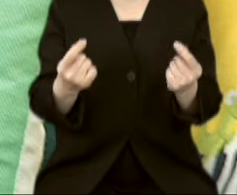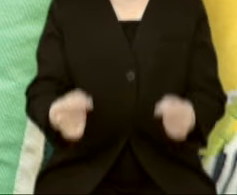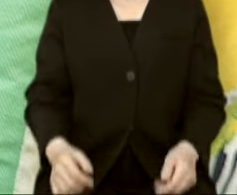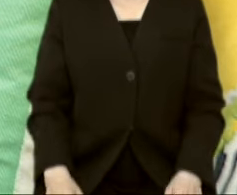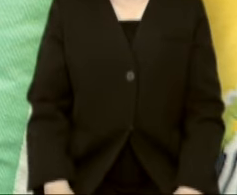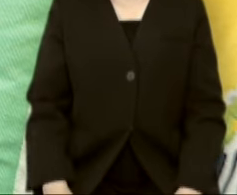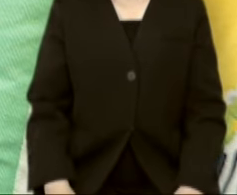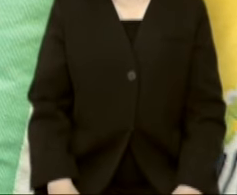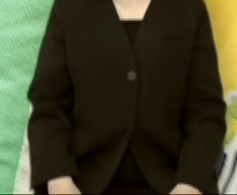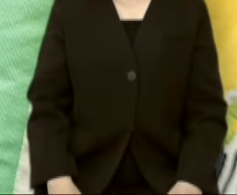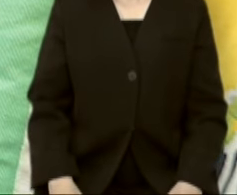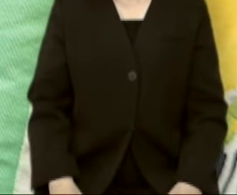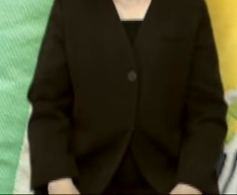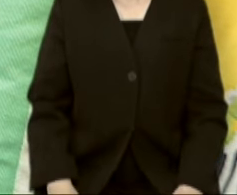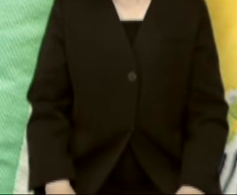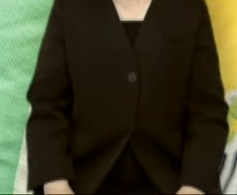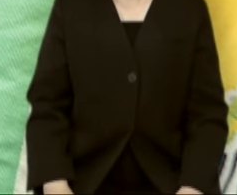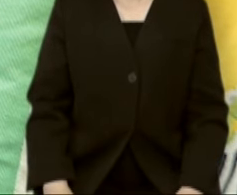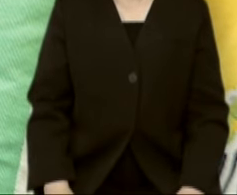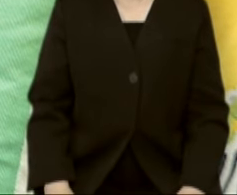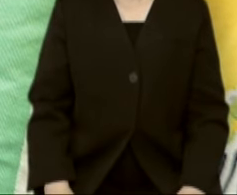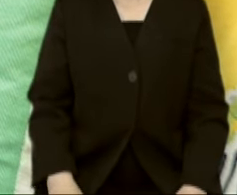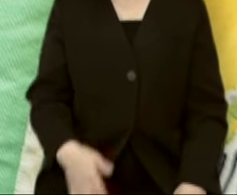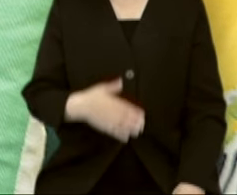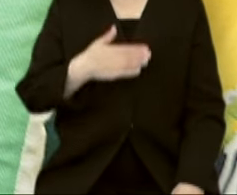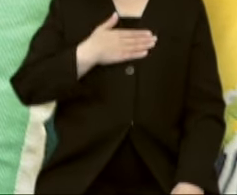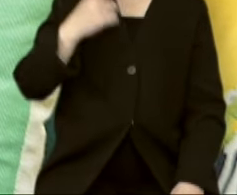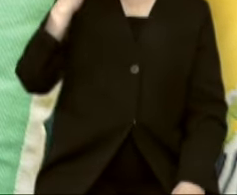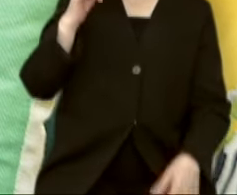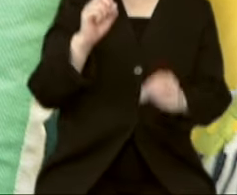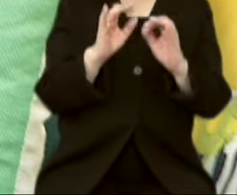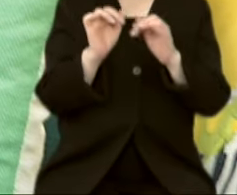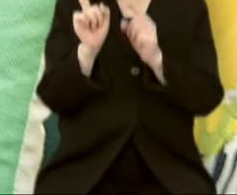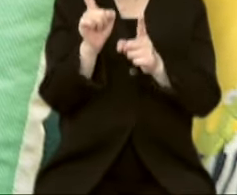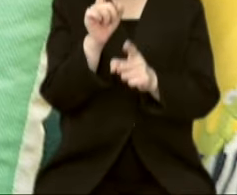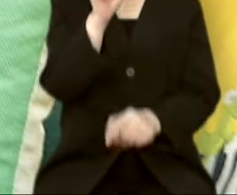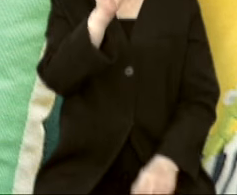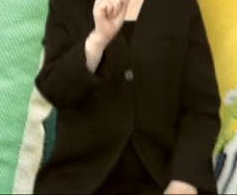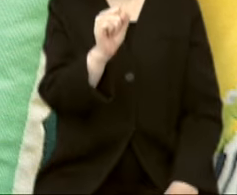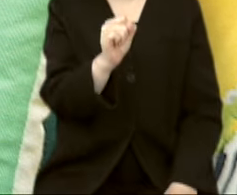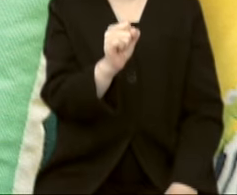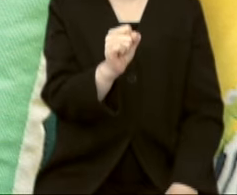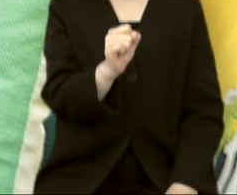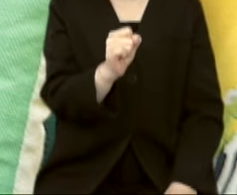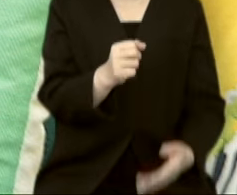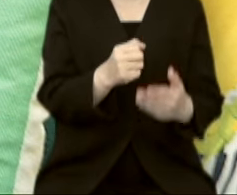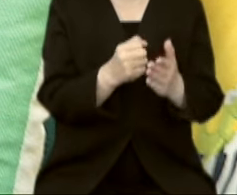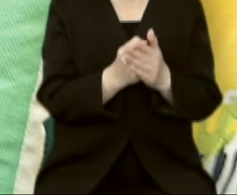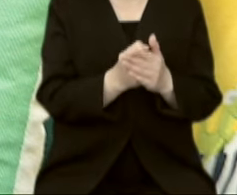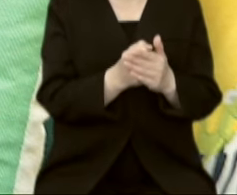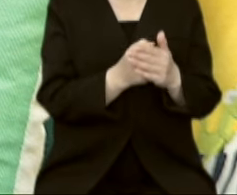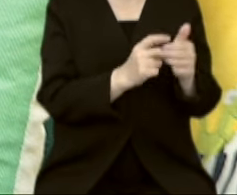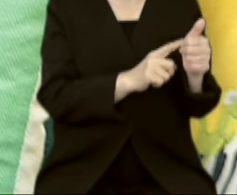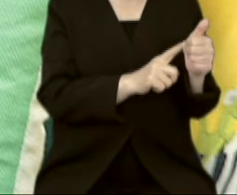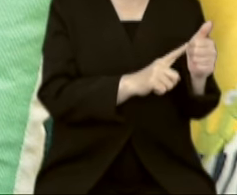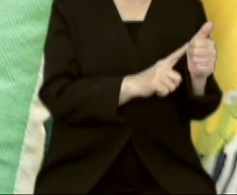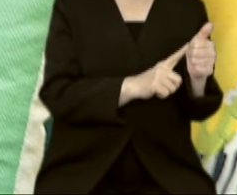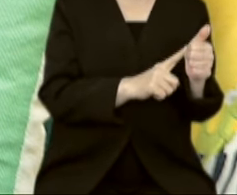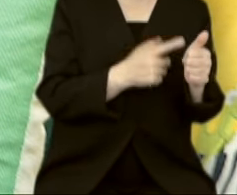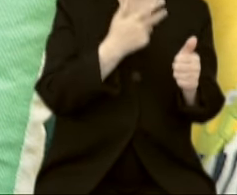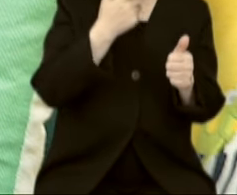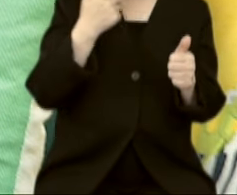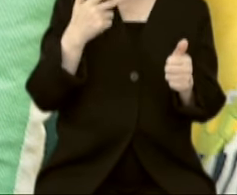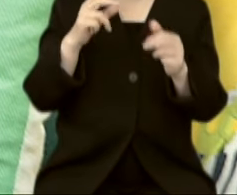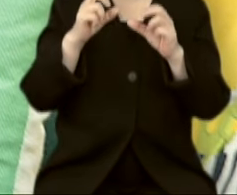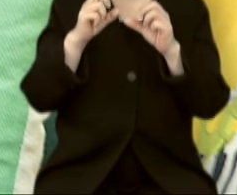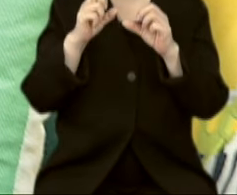그래서 전도하기에 너무 좋은 기회다. 그래서 저희 목사님하고 영어로 된 전도지 5천 장을